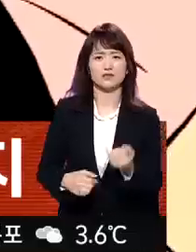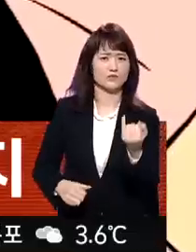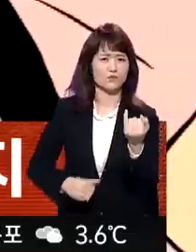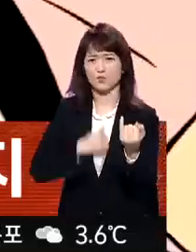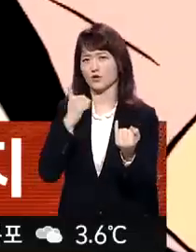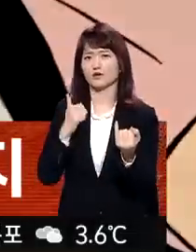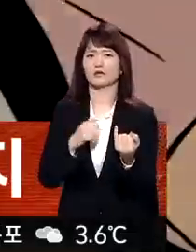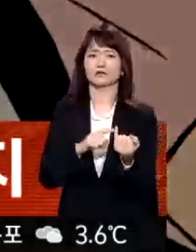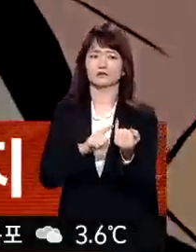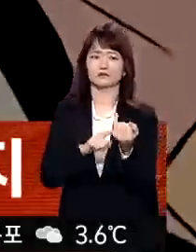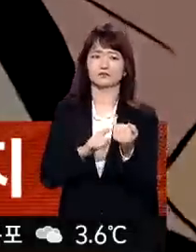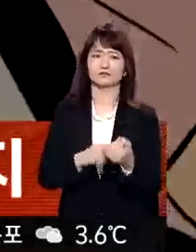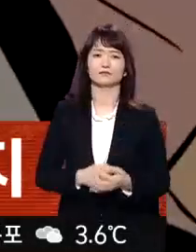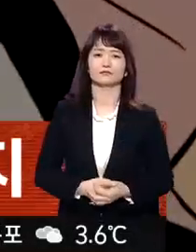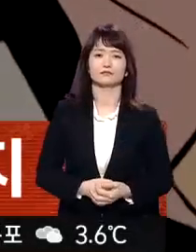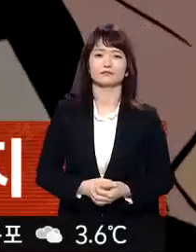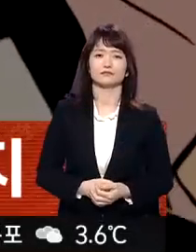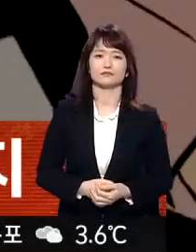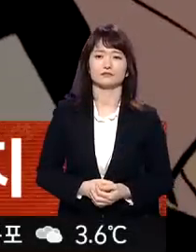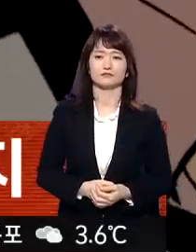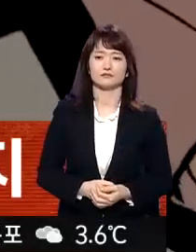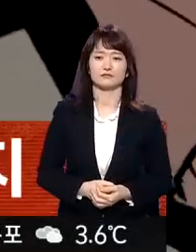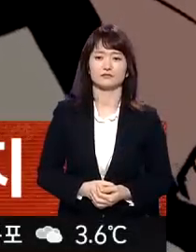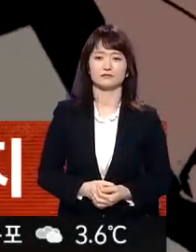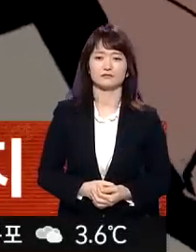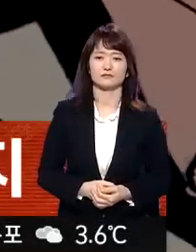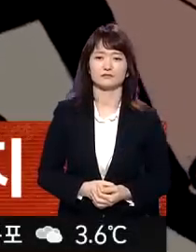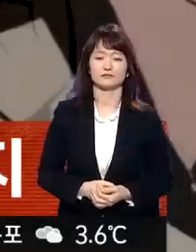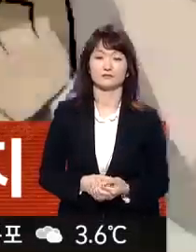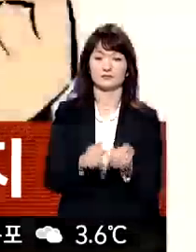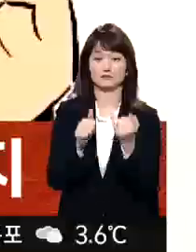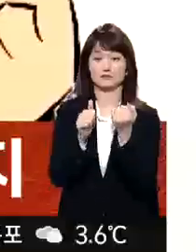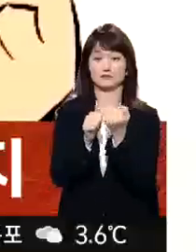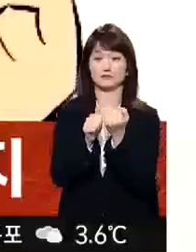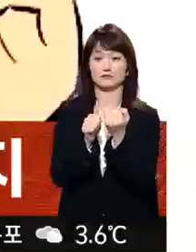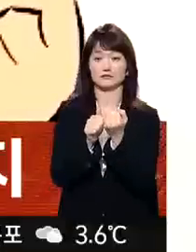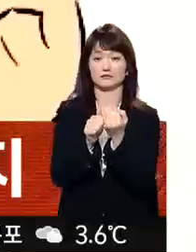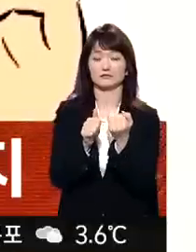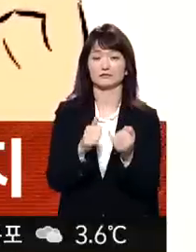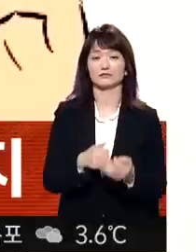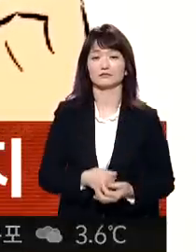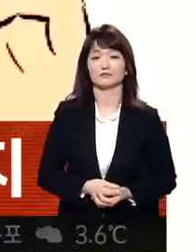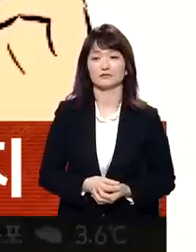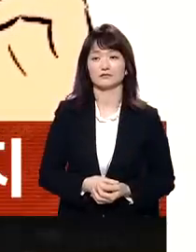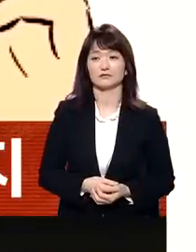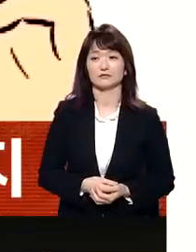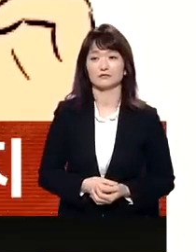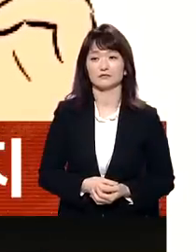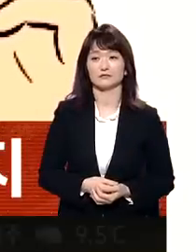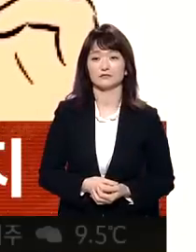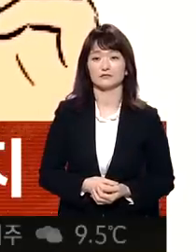받겠죠. 아니 그러면은 자, 이런 뭐 부부 간에 저렇게 뭐 좋죠. 뭐